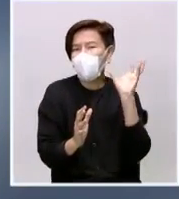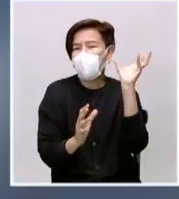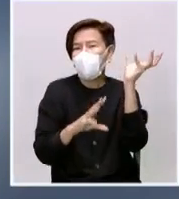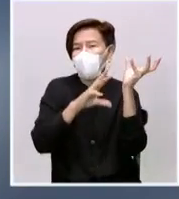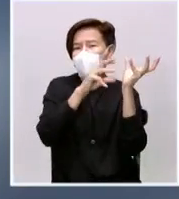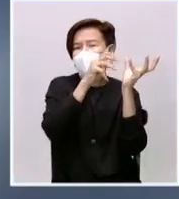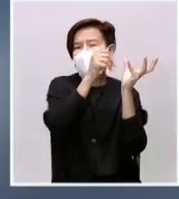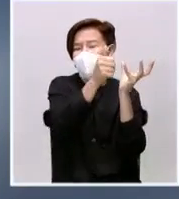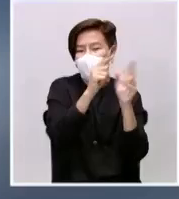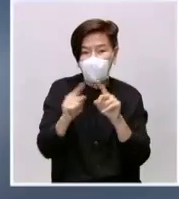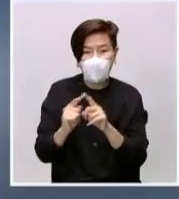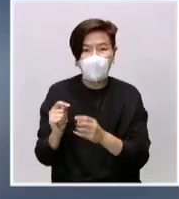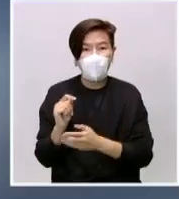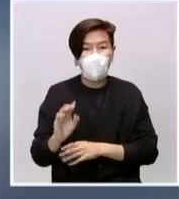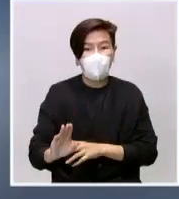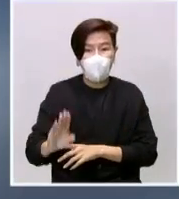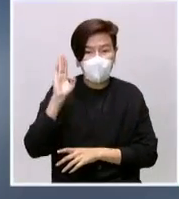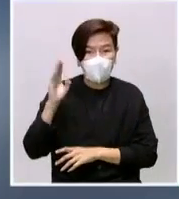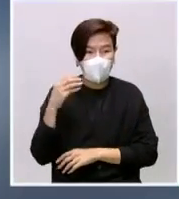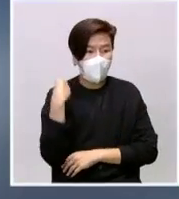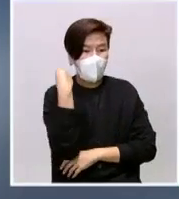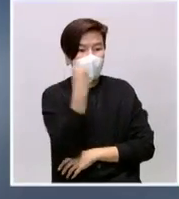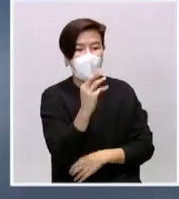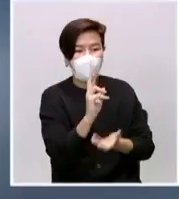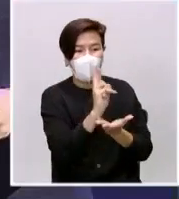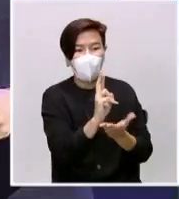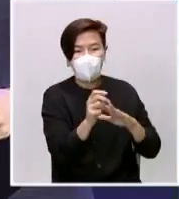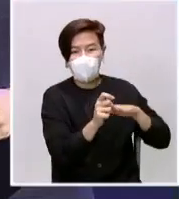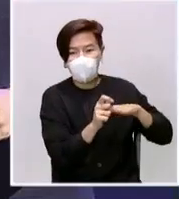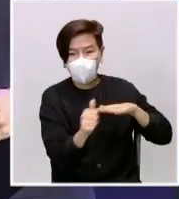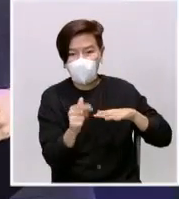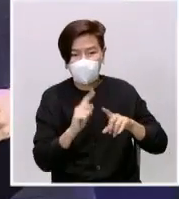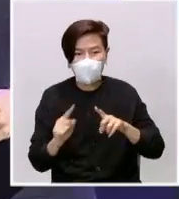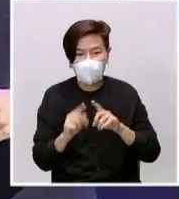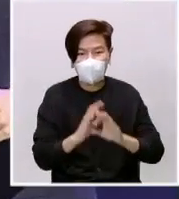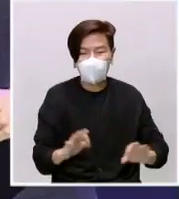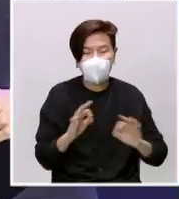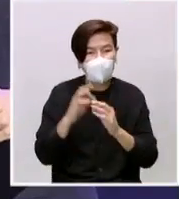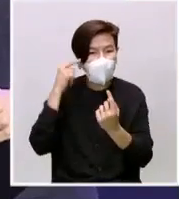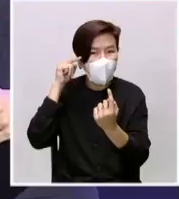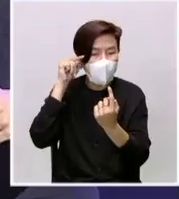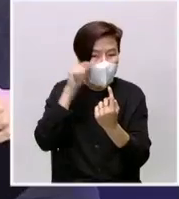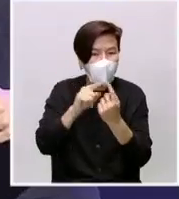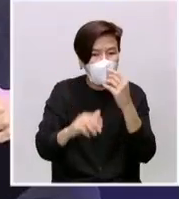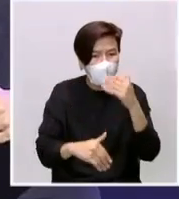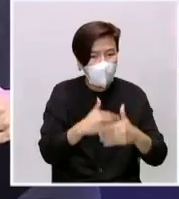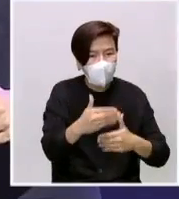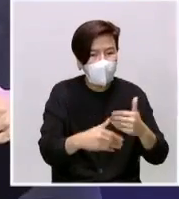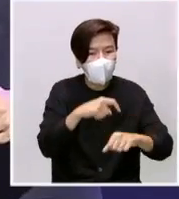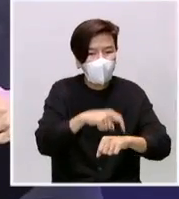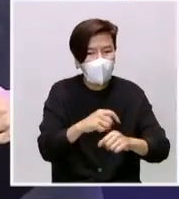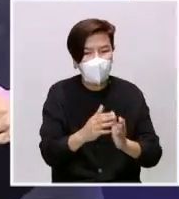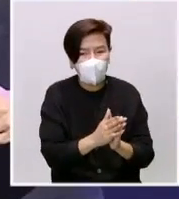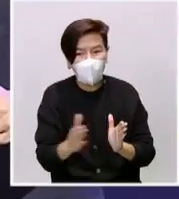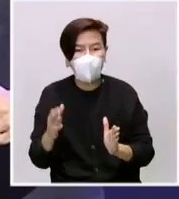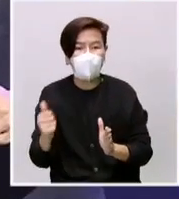คัดเลือกให้เป็นองค์กรผู้นำถือเป็นตัวอย่างที่ดีขององค์กรธุรกิจที่มีความมุ่งมั่นอย่างต่อเนื่องด้านคุณ